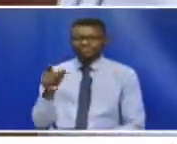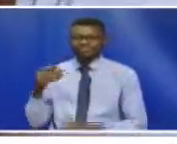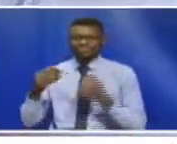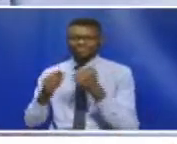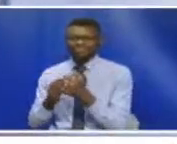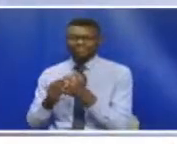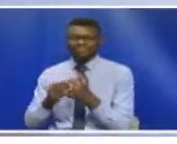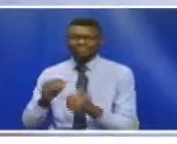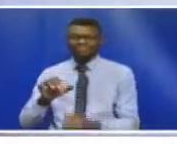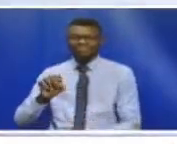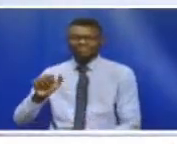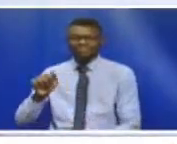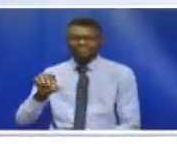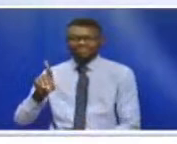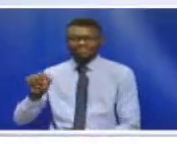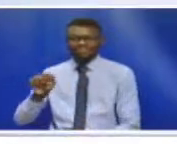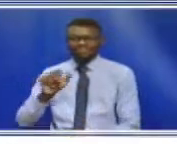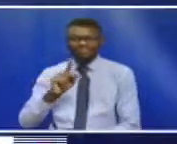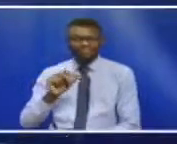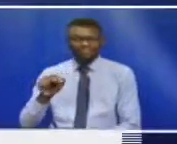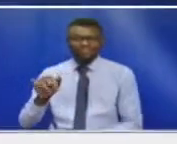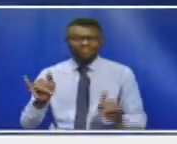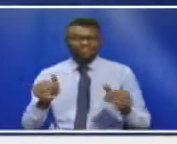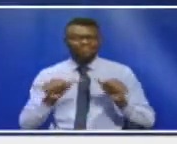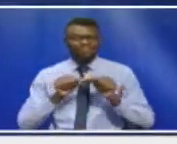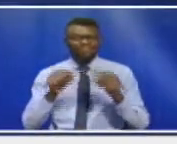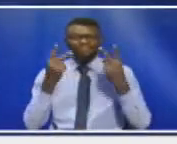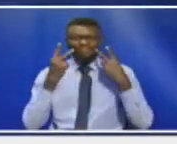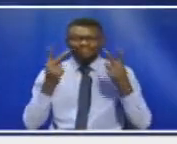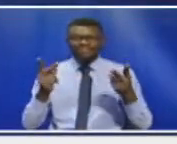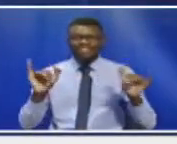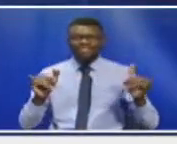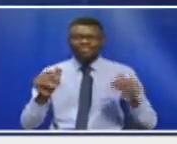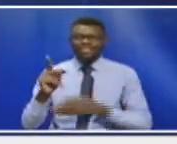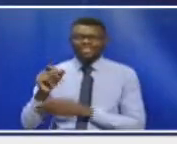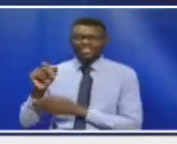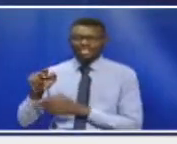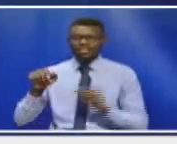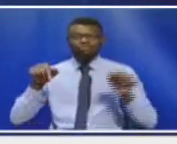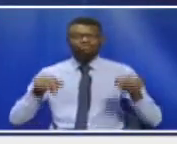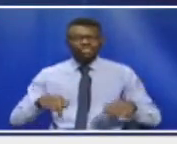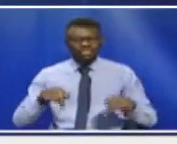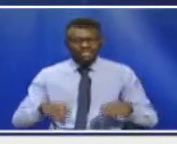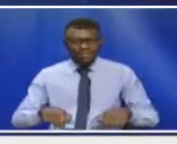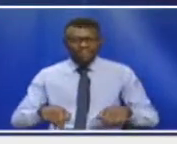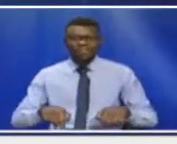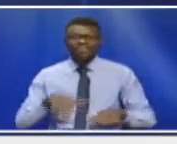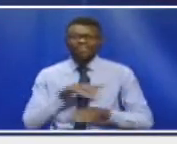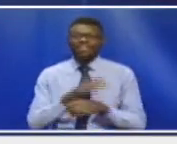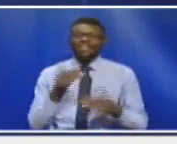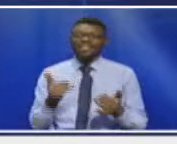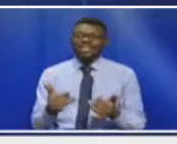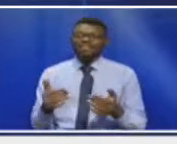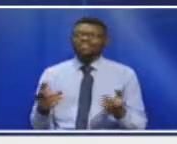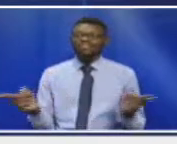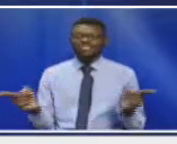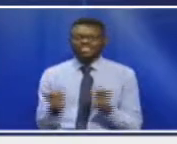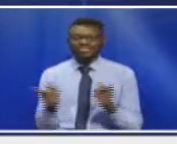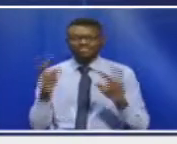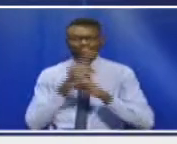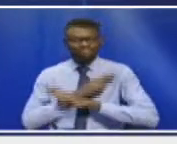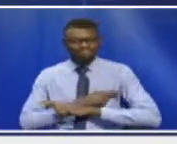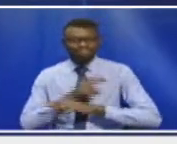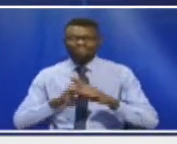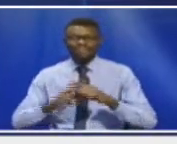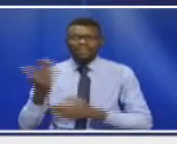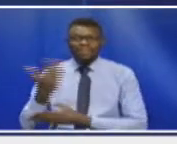Hassan, KTN News. Unaendelea kutazama taarifa za KTN leo jioni hii. Mtazamaji, tunakwenda kwenye mapumziko mafupi.